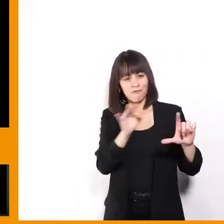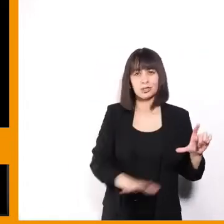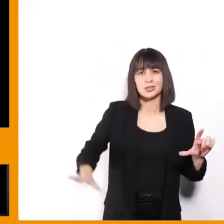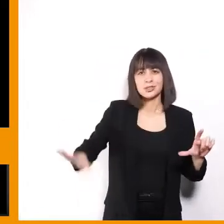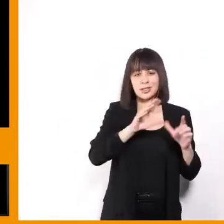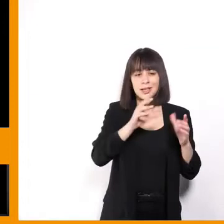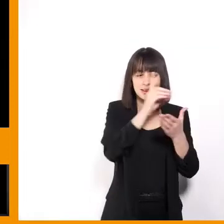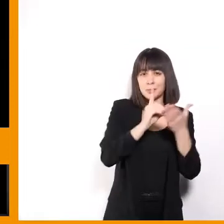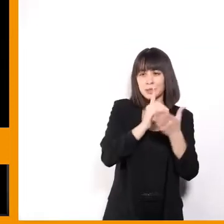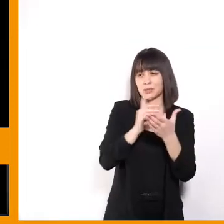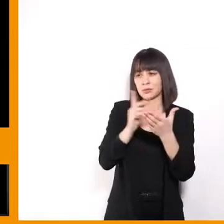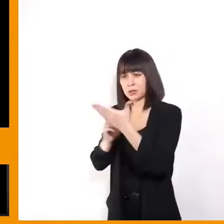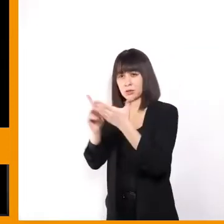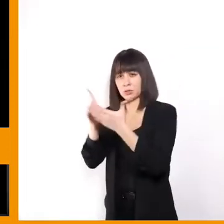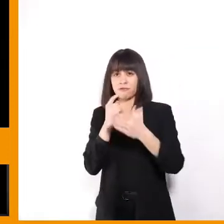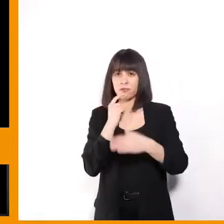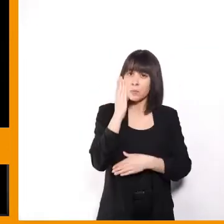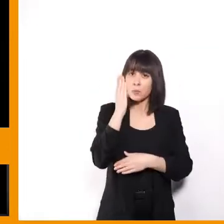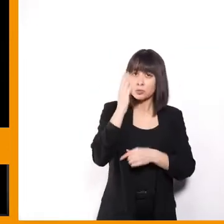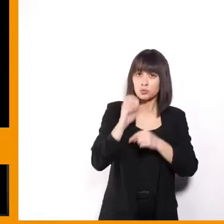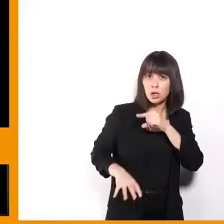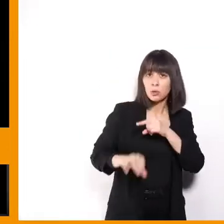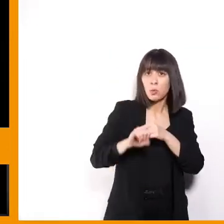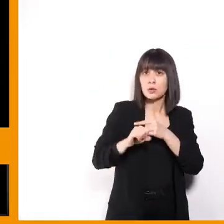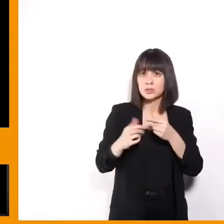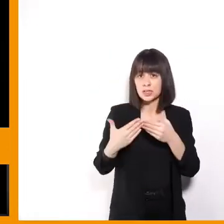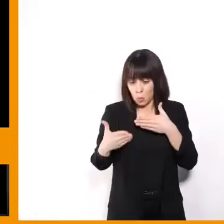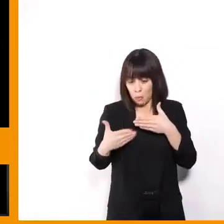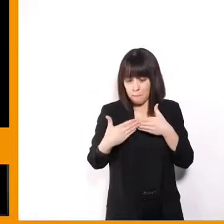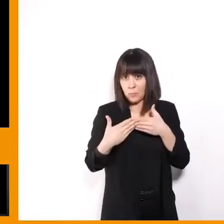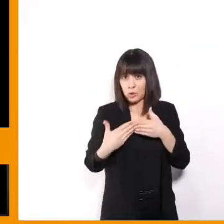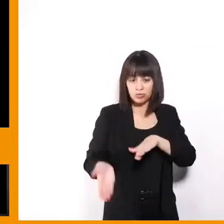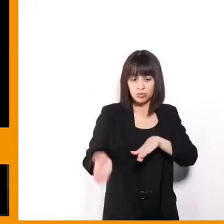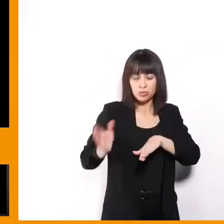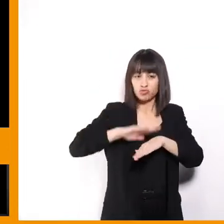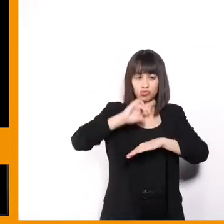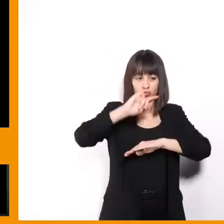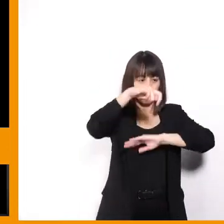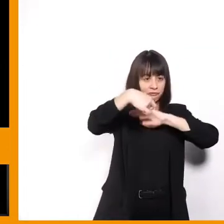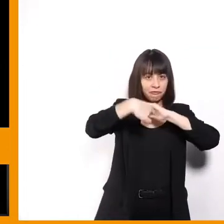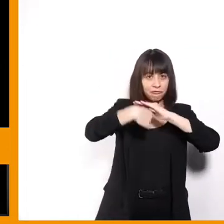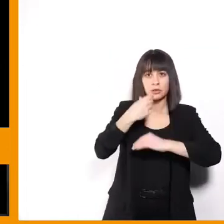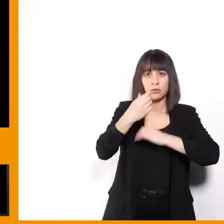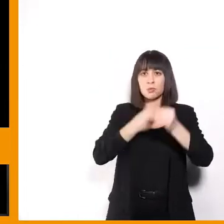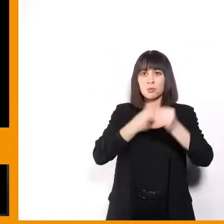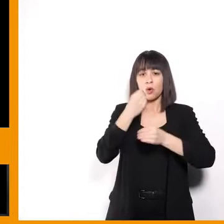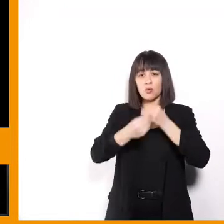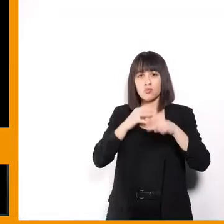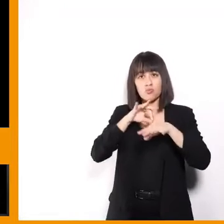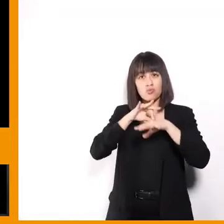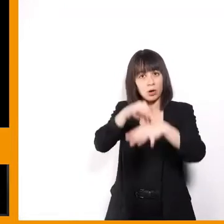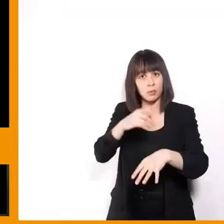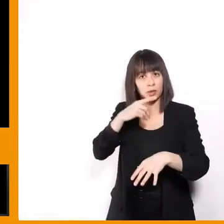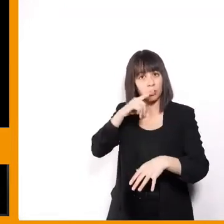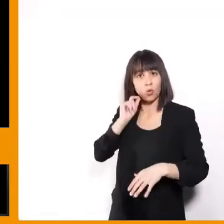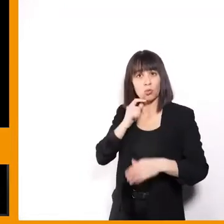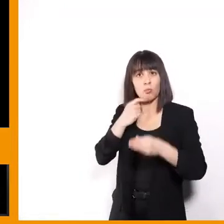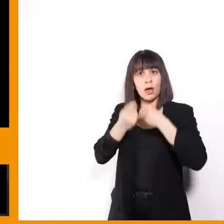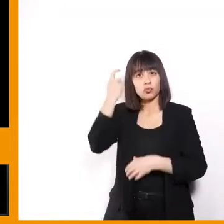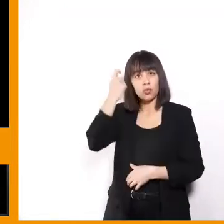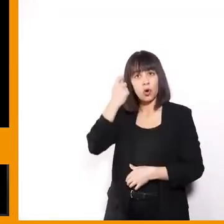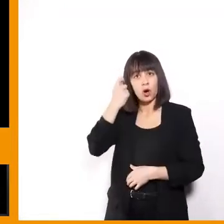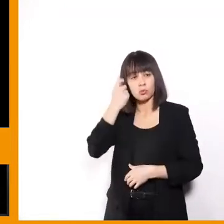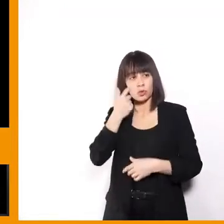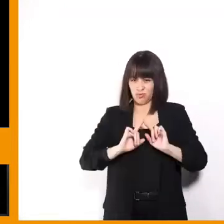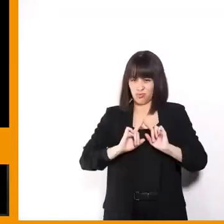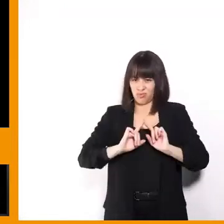sont extrêmement proches, on n'obtiendra pas les mêmes réponses en matière de financement, d'accompagnement humain, d'allocation, etc. Donc je voulais savoir ce que vous